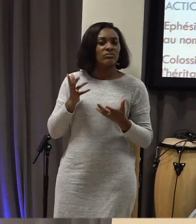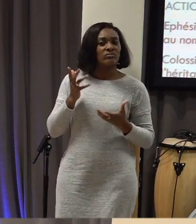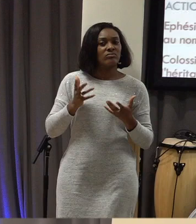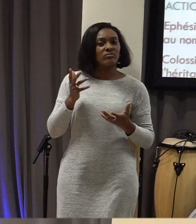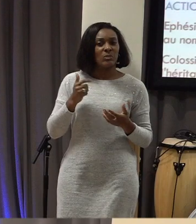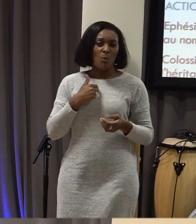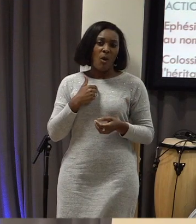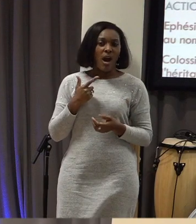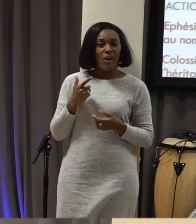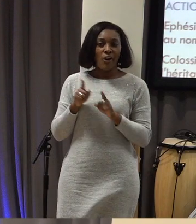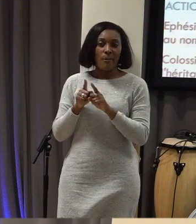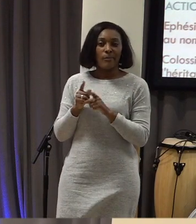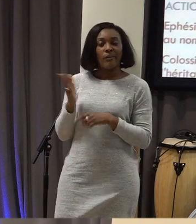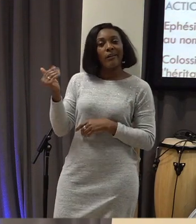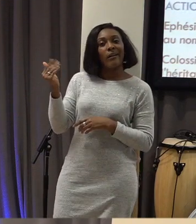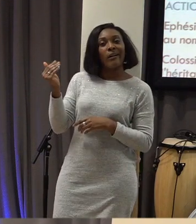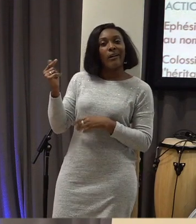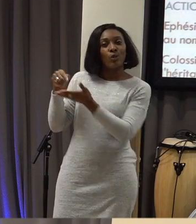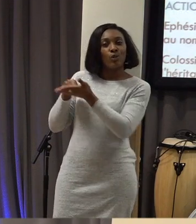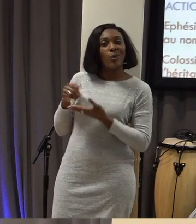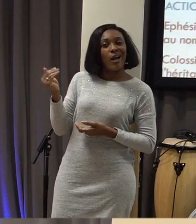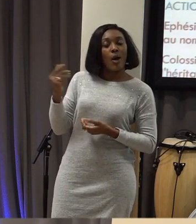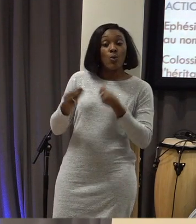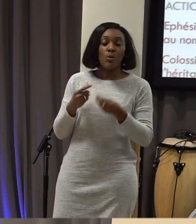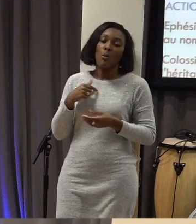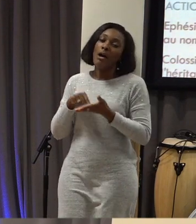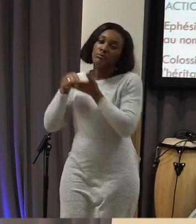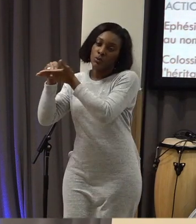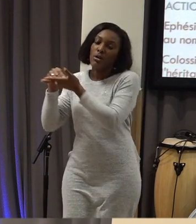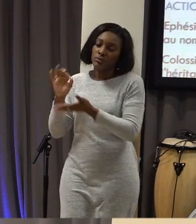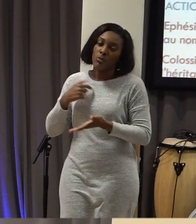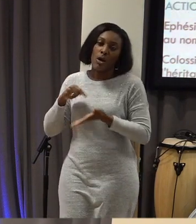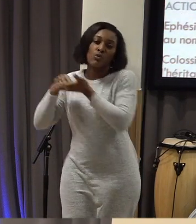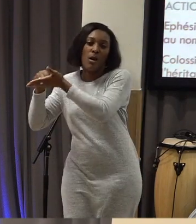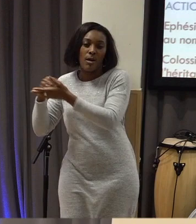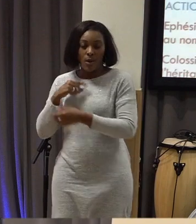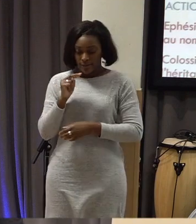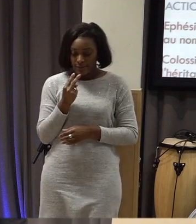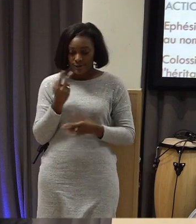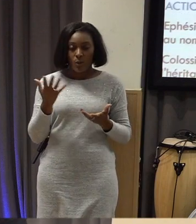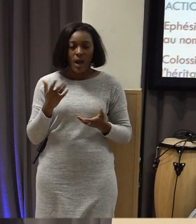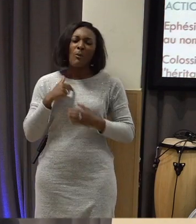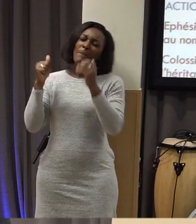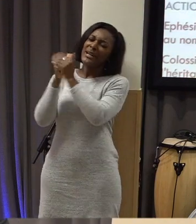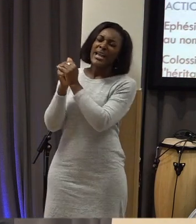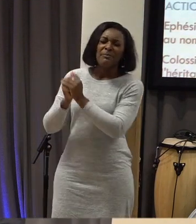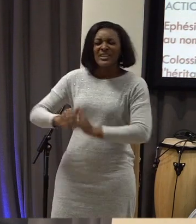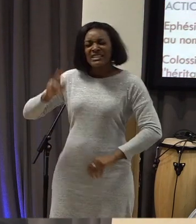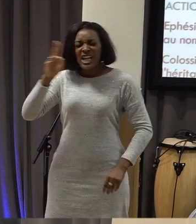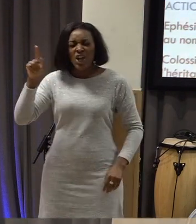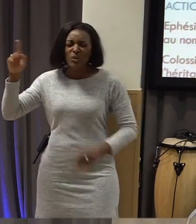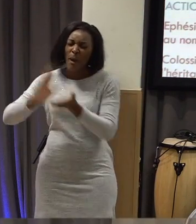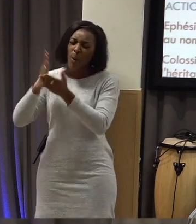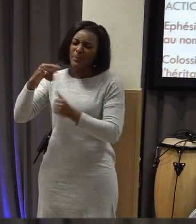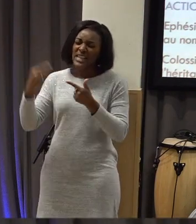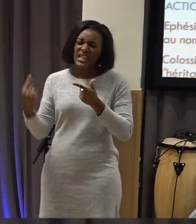mode créancier vis-à-vis de Dieu ou est-ce que je suis en mode débiteur vis-à-vis de Dieu? Est-ce que je viens dans ma prière dire: Seigneur, tu m'as promis ça, ça,